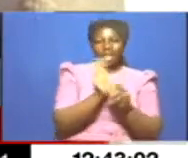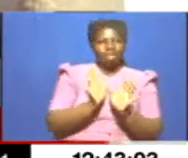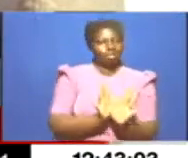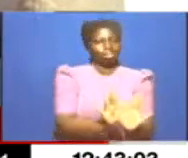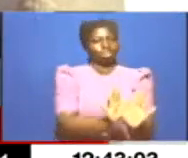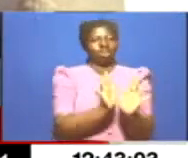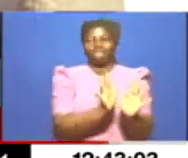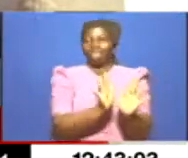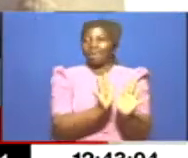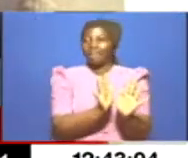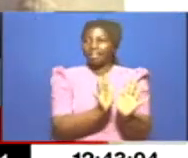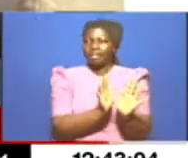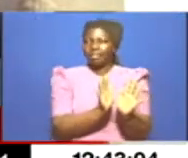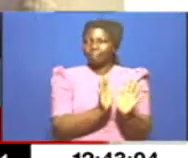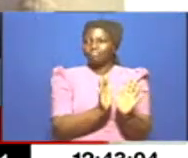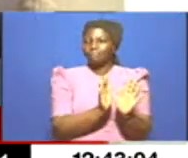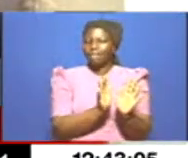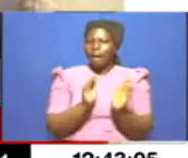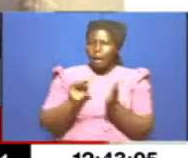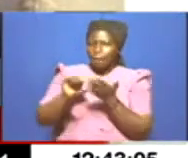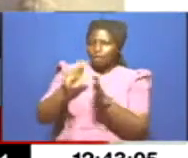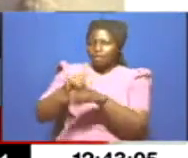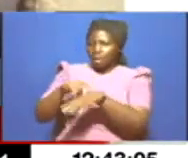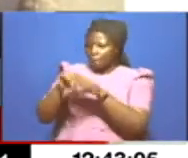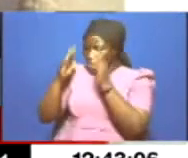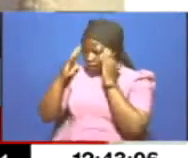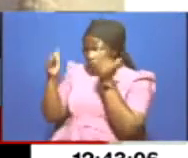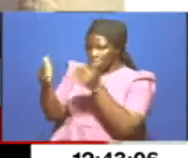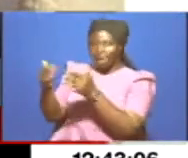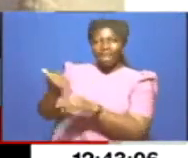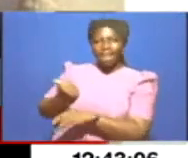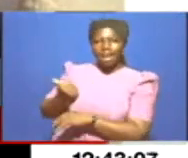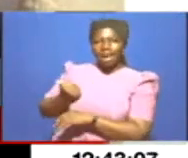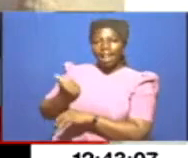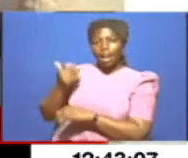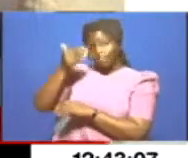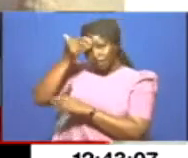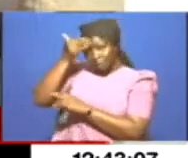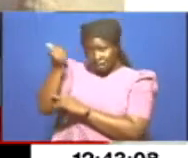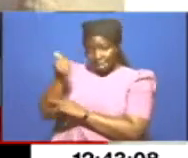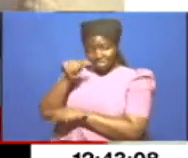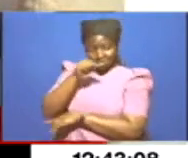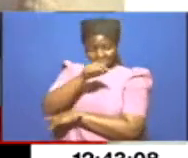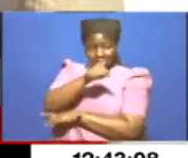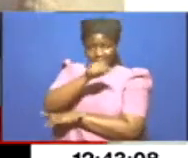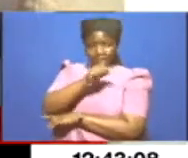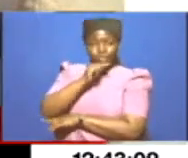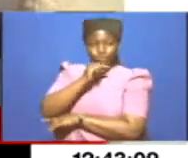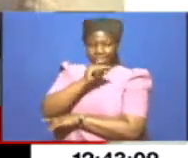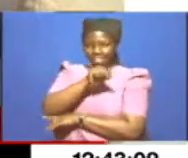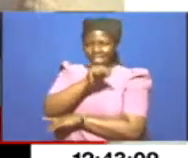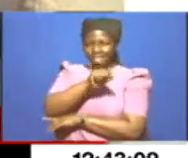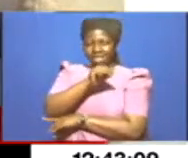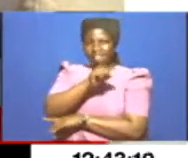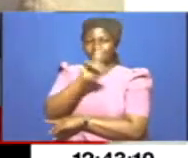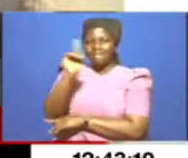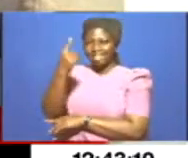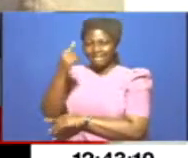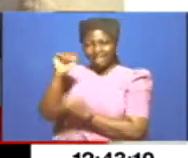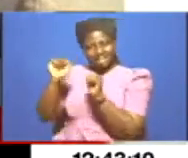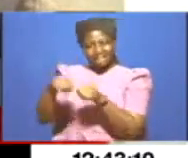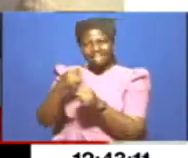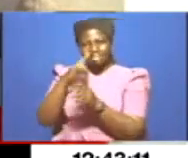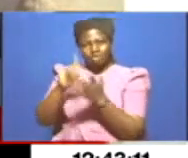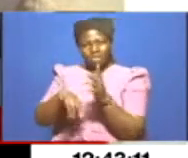tunaangalia sana sana msichana, kusahau kwamba huyu kijana naye Kwanza mimi naweza sema sana sana kama